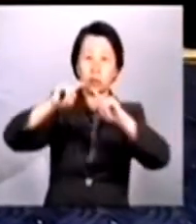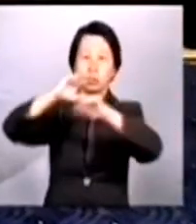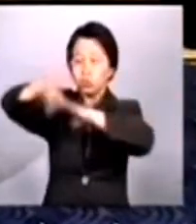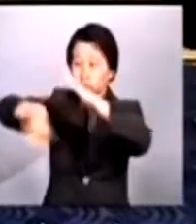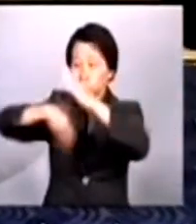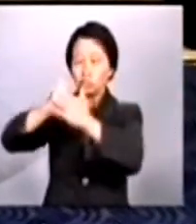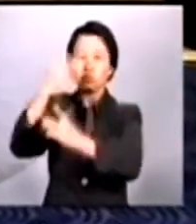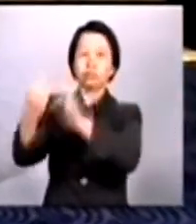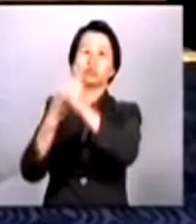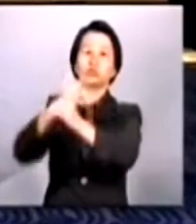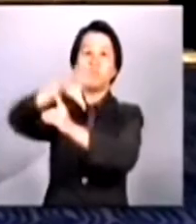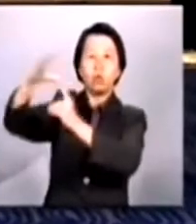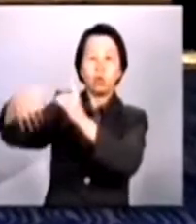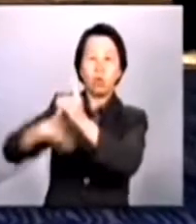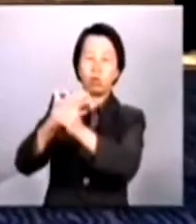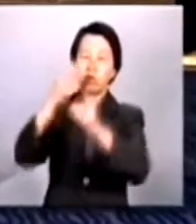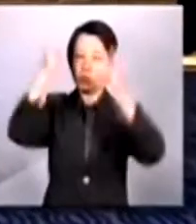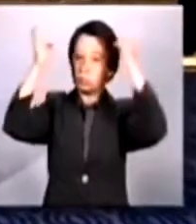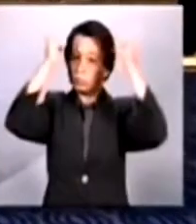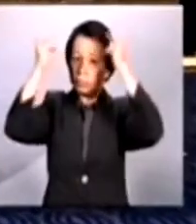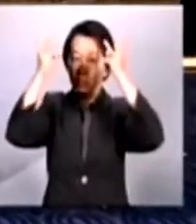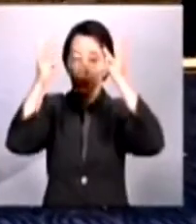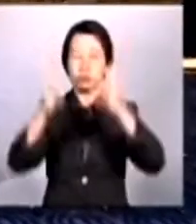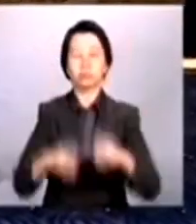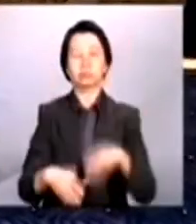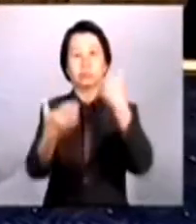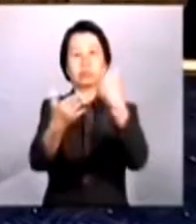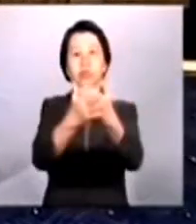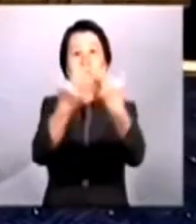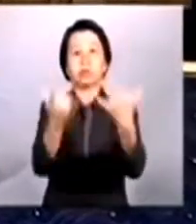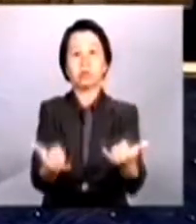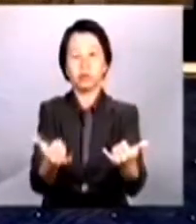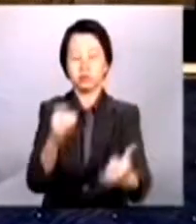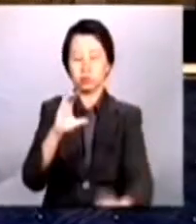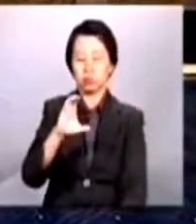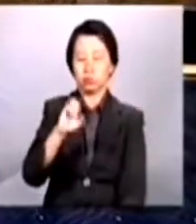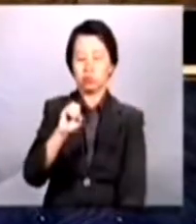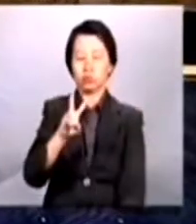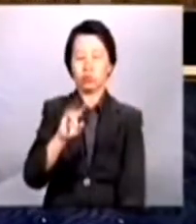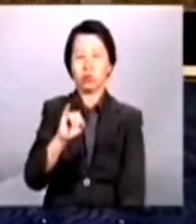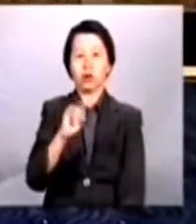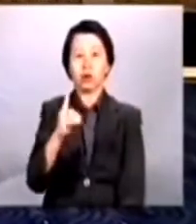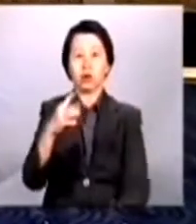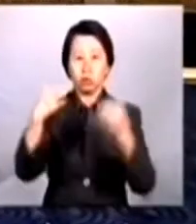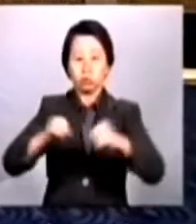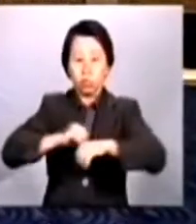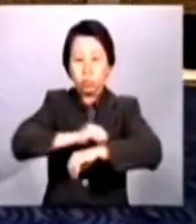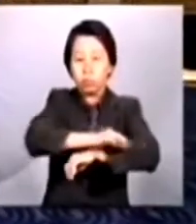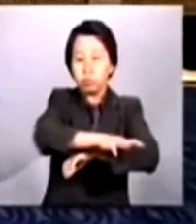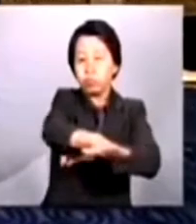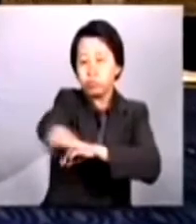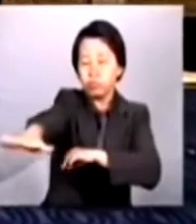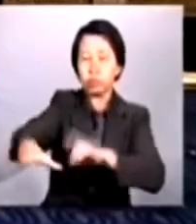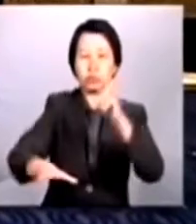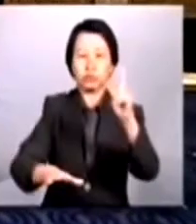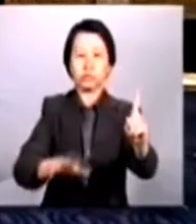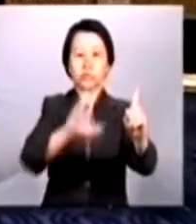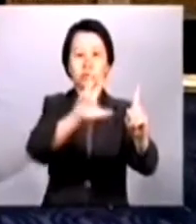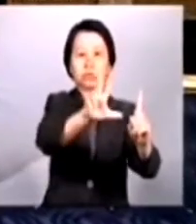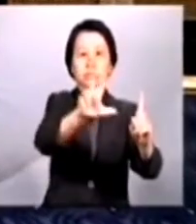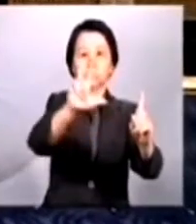seluruh dunia a single kini wabak Kabid 19 telah merebak di